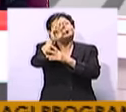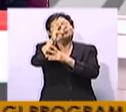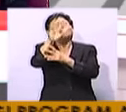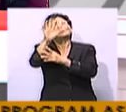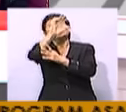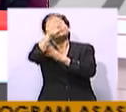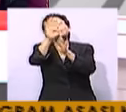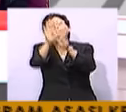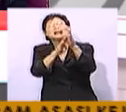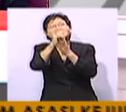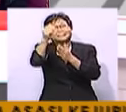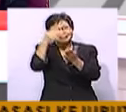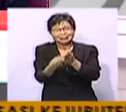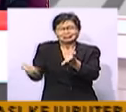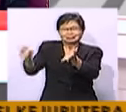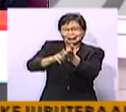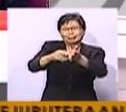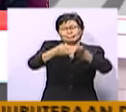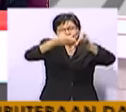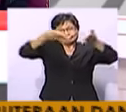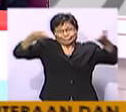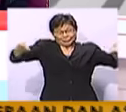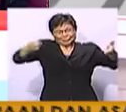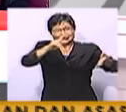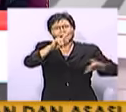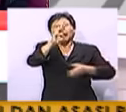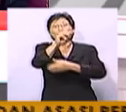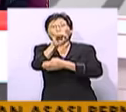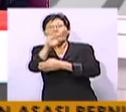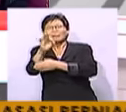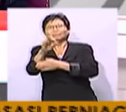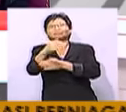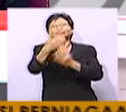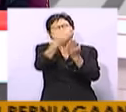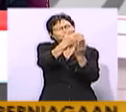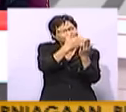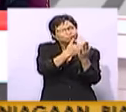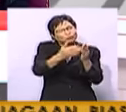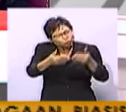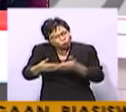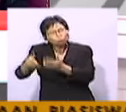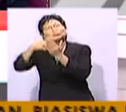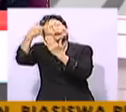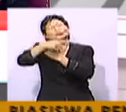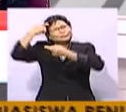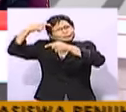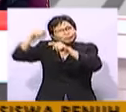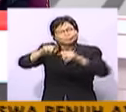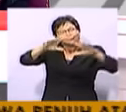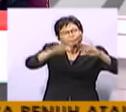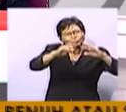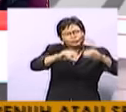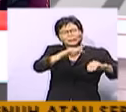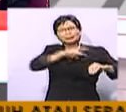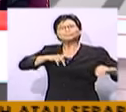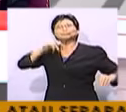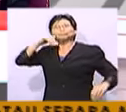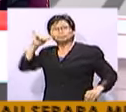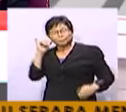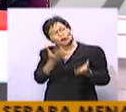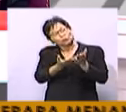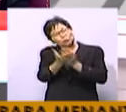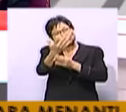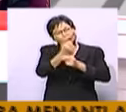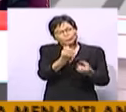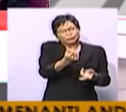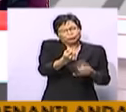RM31.65 bilion. Menurut kenyataan media Kementerian Kewangan, langkah meneruskan projek itu dipersetujui dalam mesyuarat kabinet semalam sekaligus